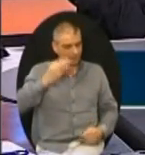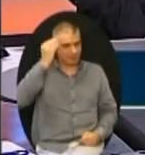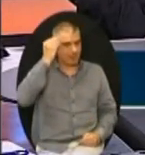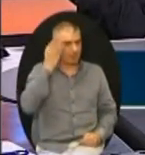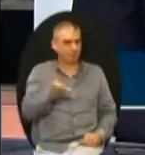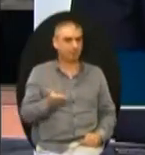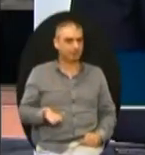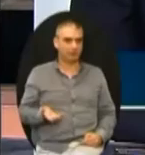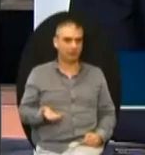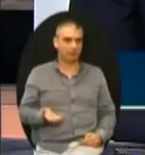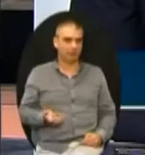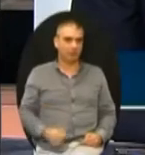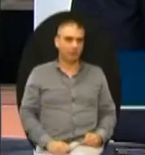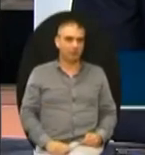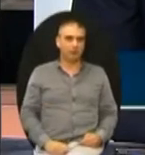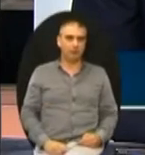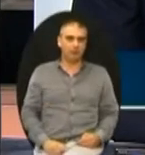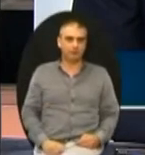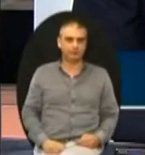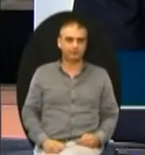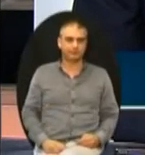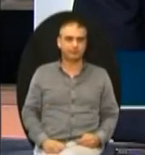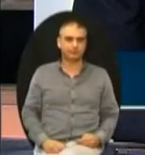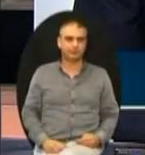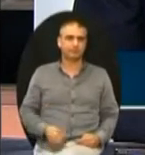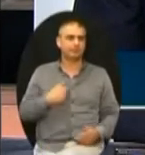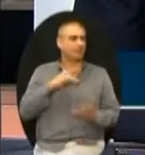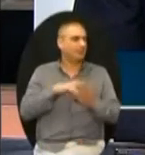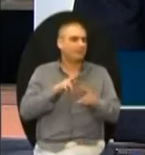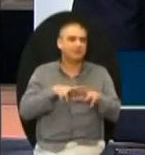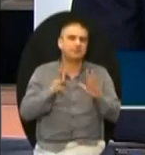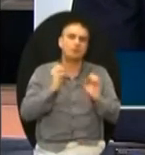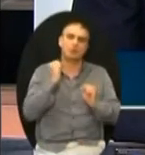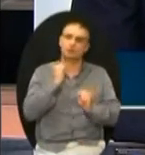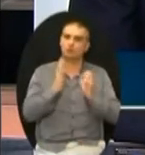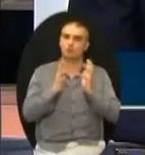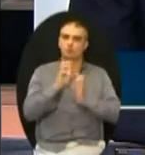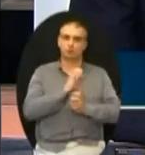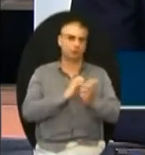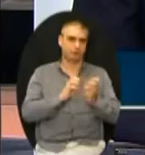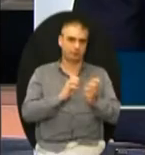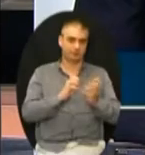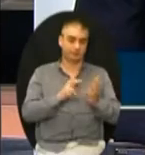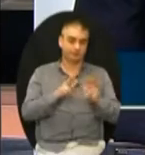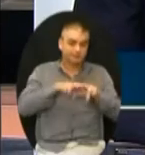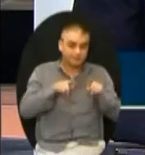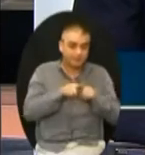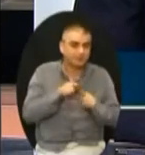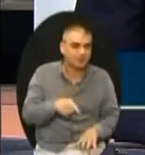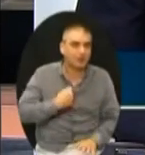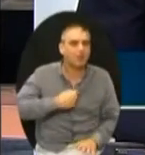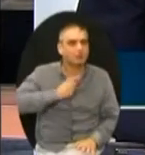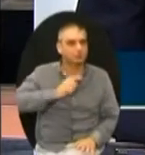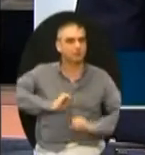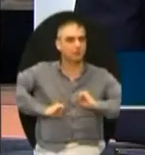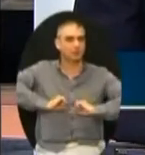ללמוד ממנה. יש, אנחנו נמצאים במציאות מאוד מאוד קשה ומאוד מסובכת. ובמציאות הזאת אנחנו